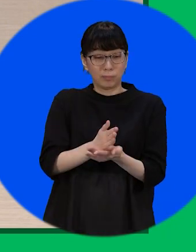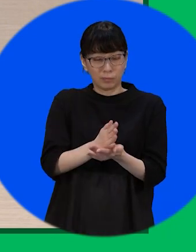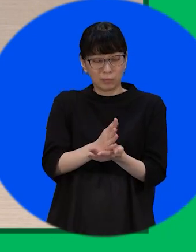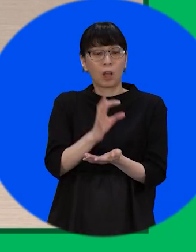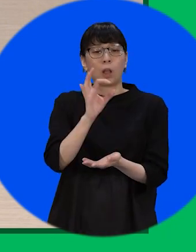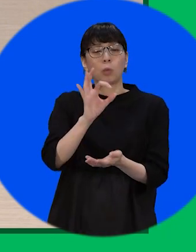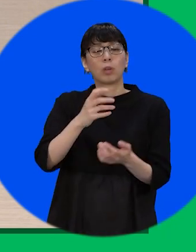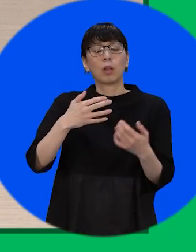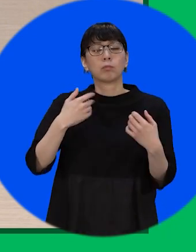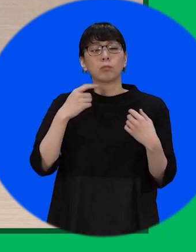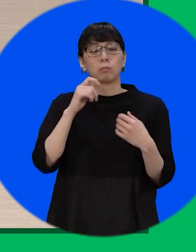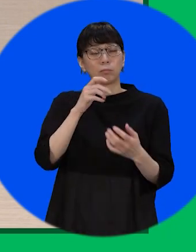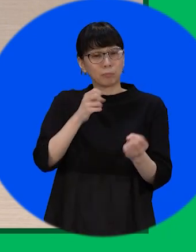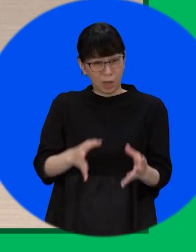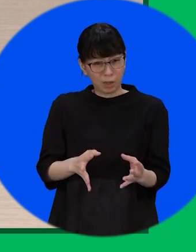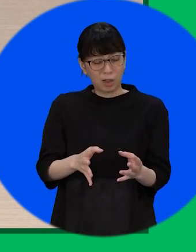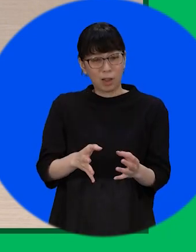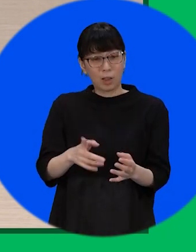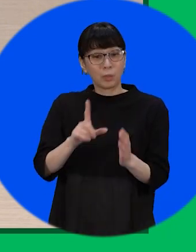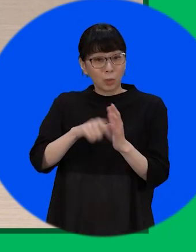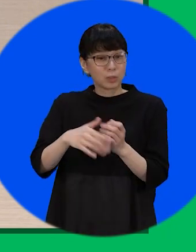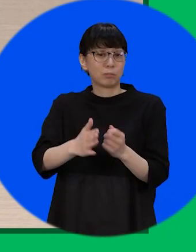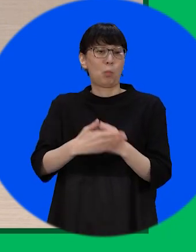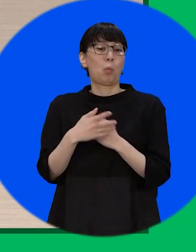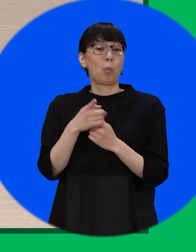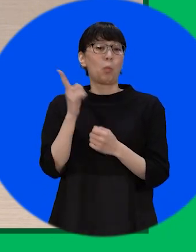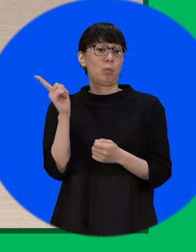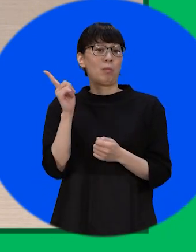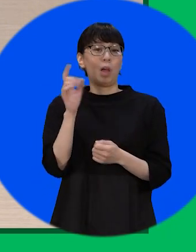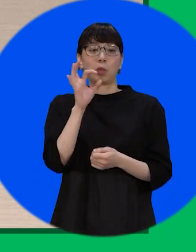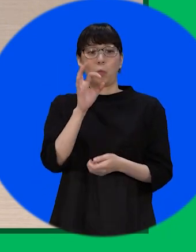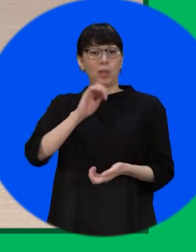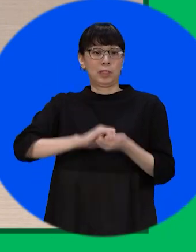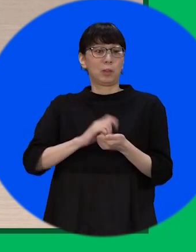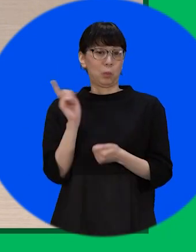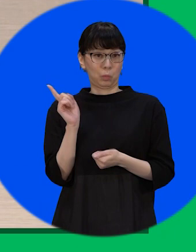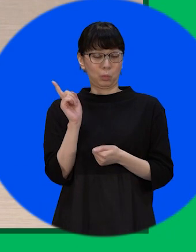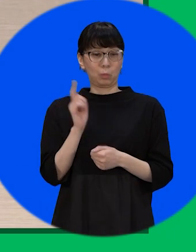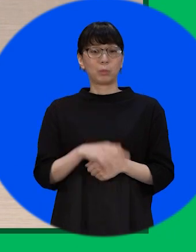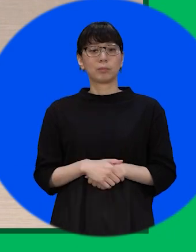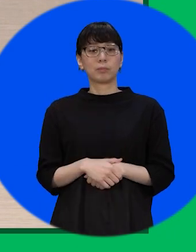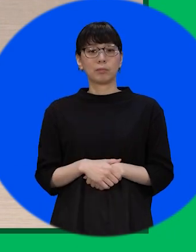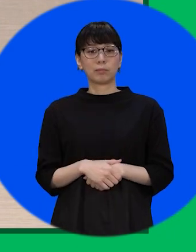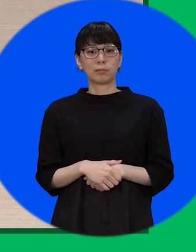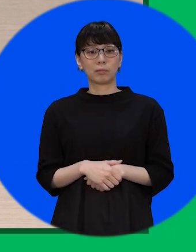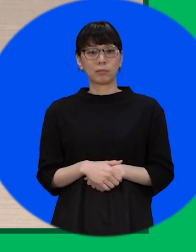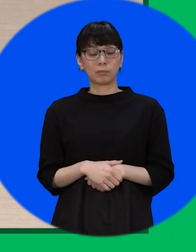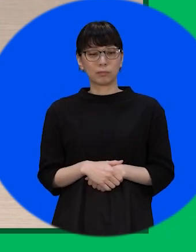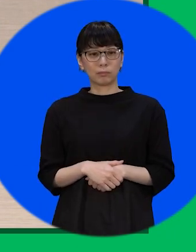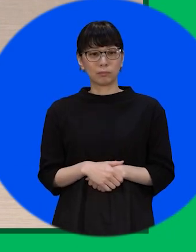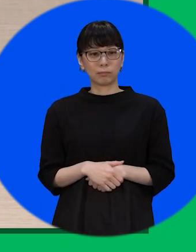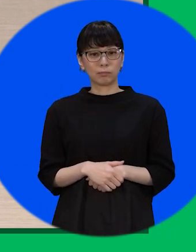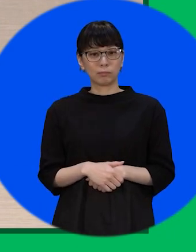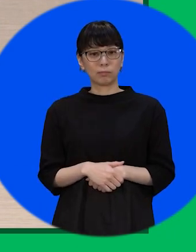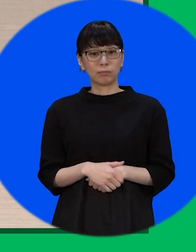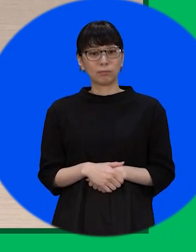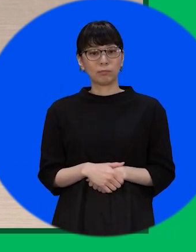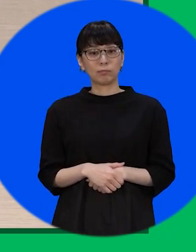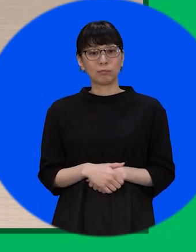イレも使えなくなります。そこで揃えておきたいのが、水がなくても安心なこちらのセットです